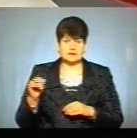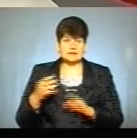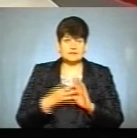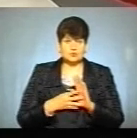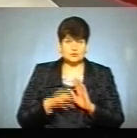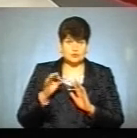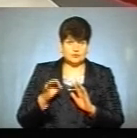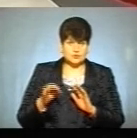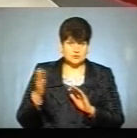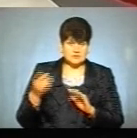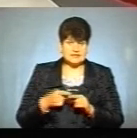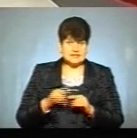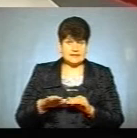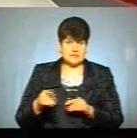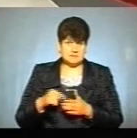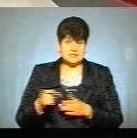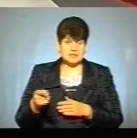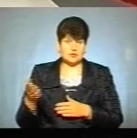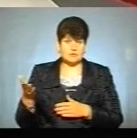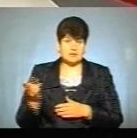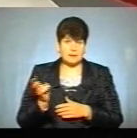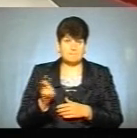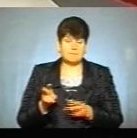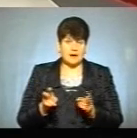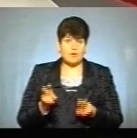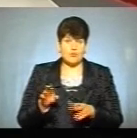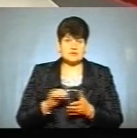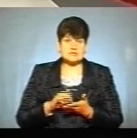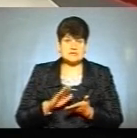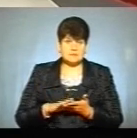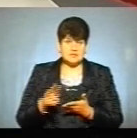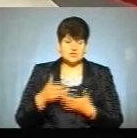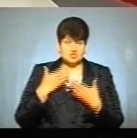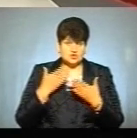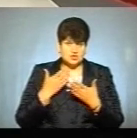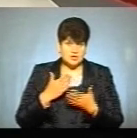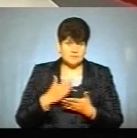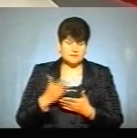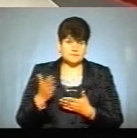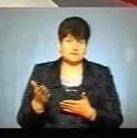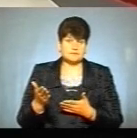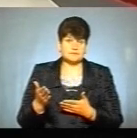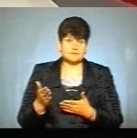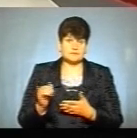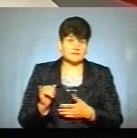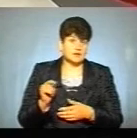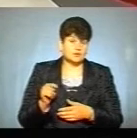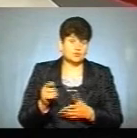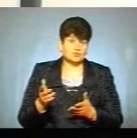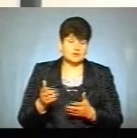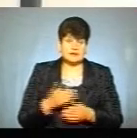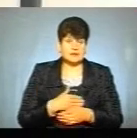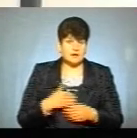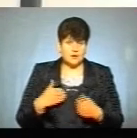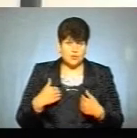90% – це діти міста Тернополя, які приходять, які записані, які є читачами. І тут, знаєте, так не